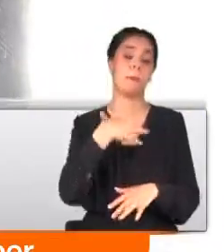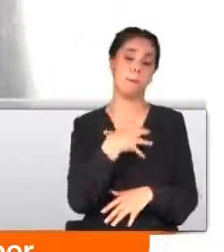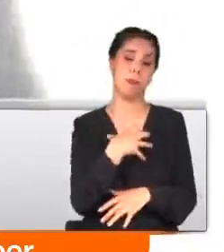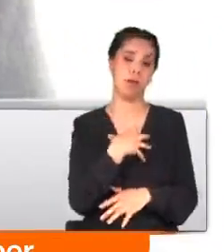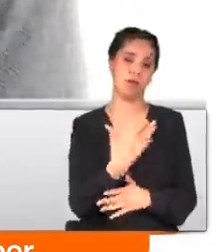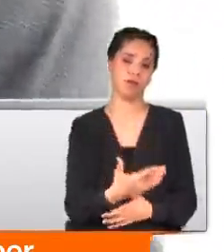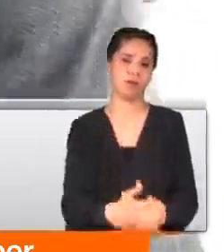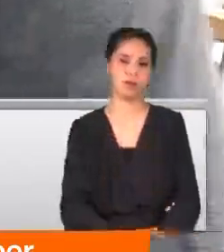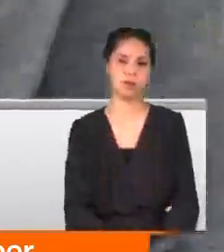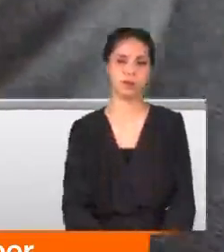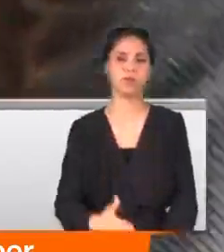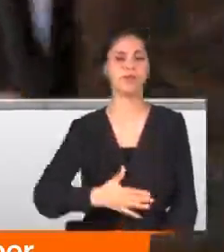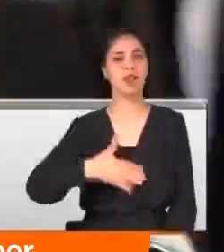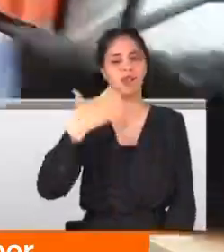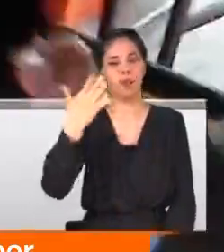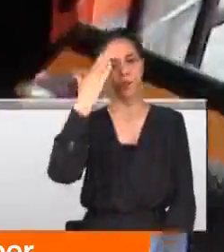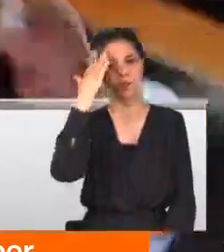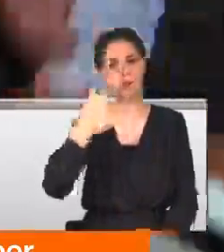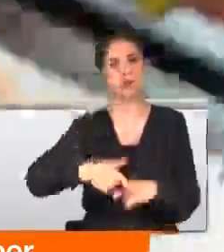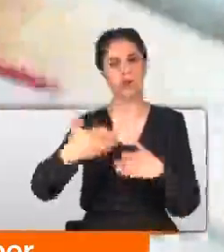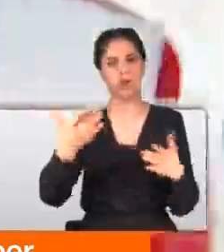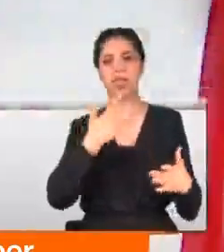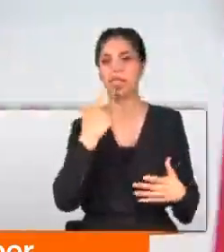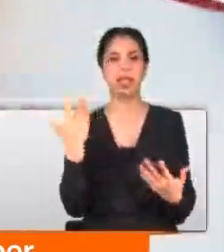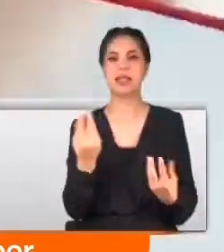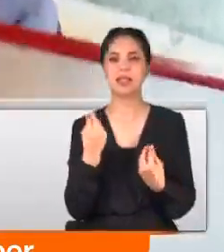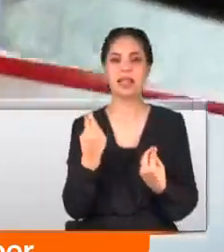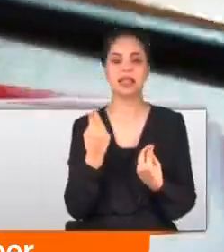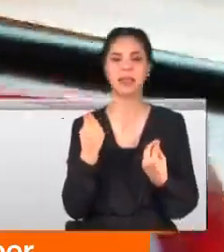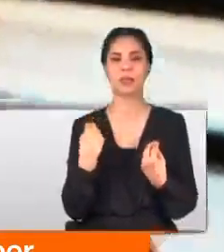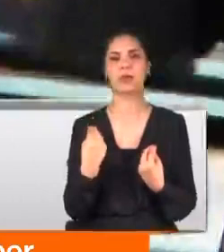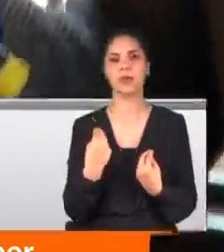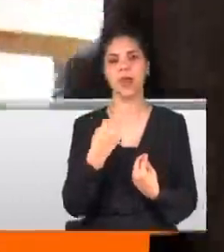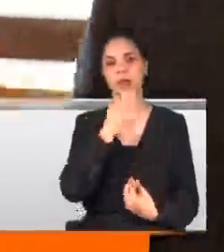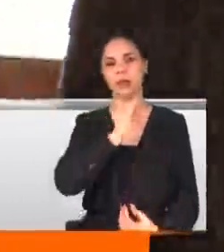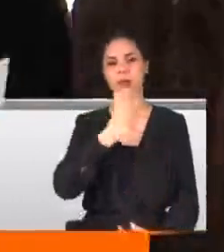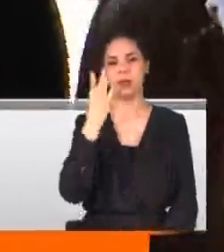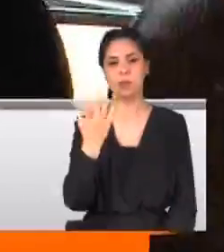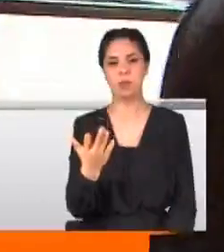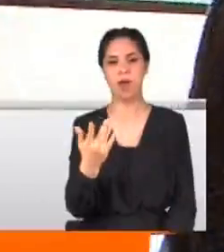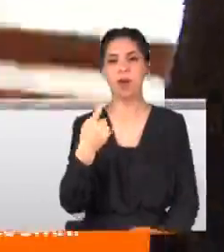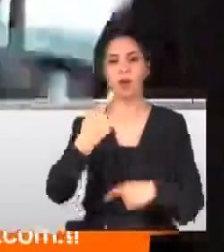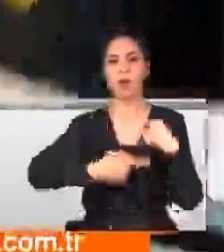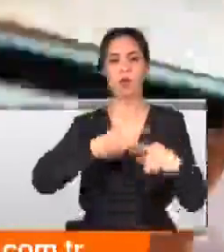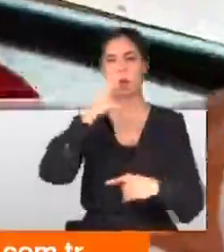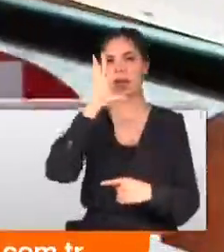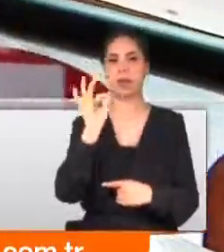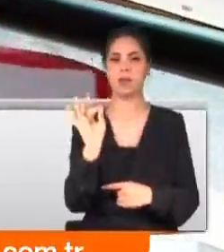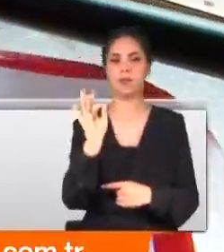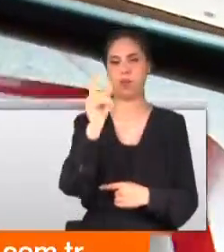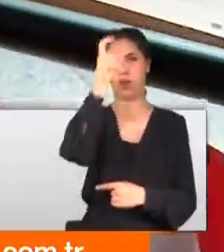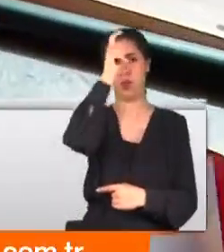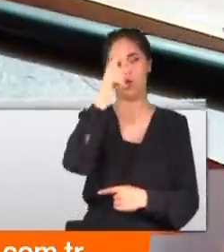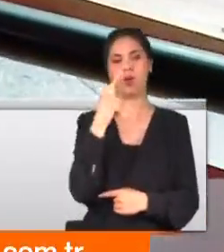Efendim afiyet olsun. Merhabalar, hoş geldiniz. Tadı nasıl? Buyurun, beraber olsun. Harika, muhteşem bir şey ya bu. Kimin bu kokoreç? Has